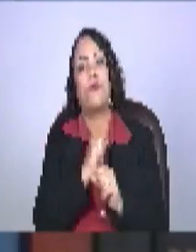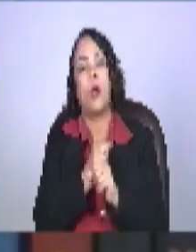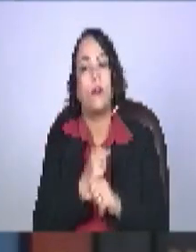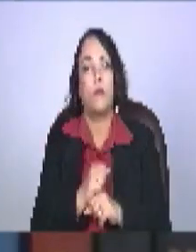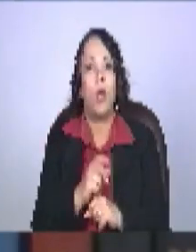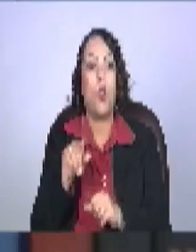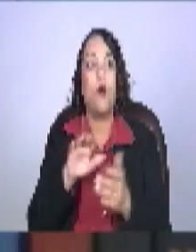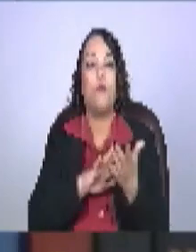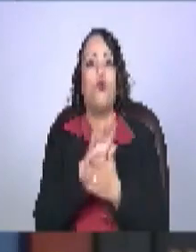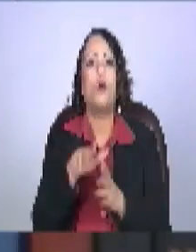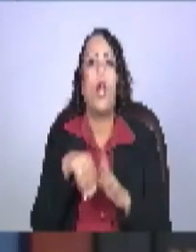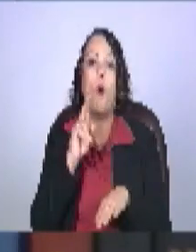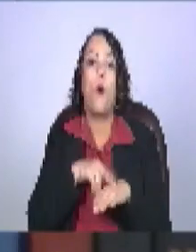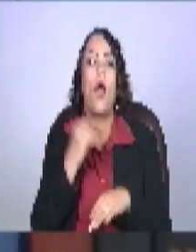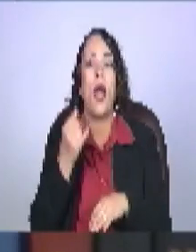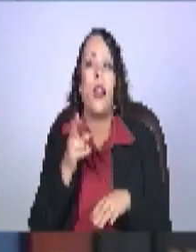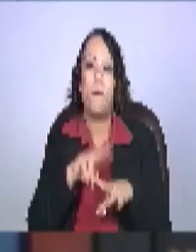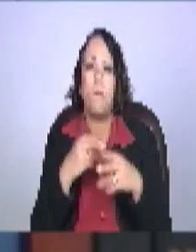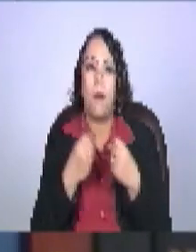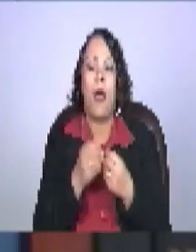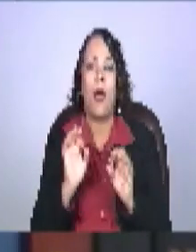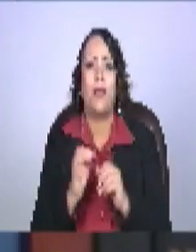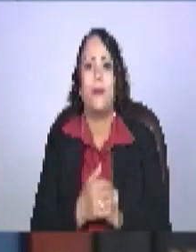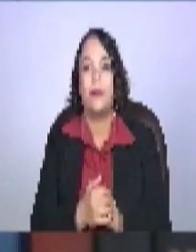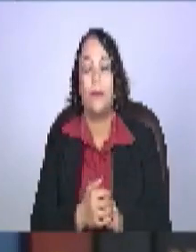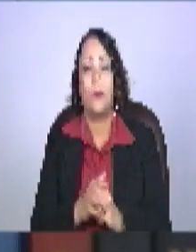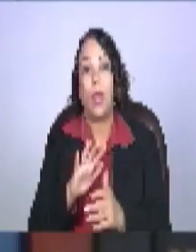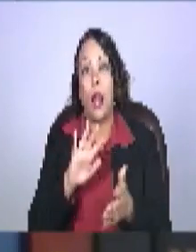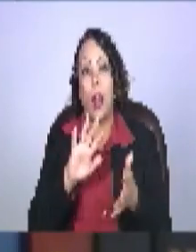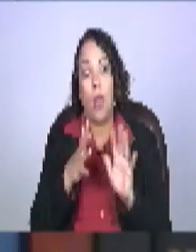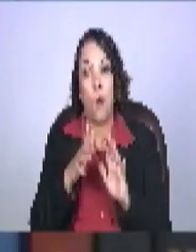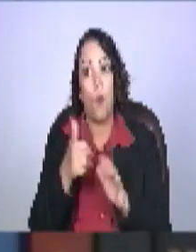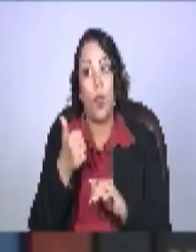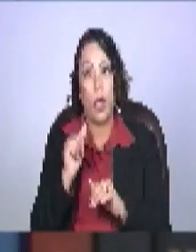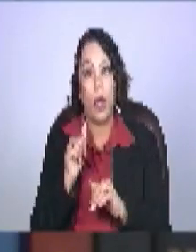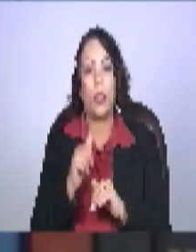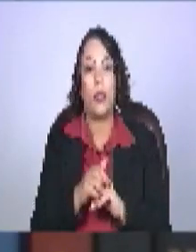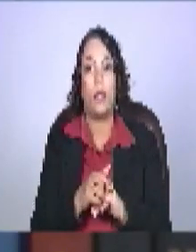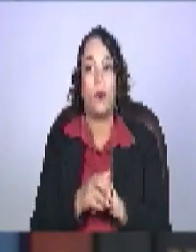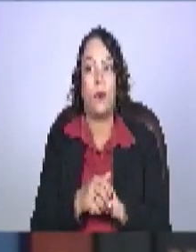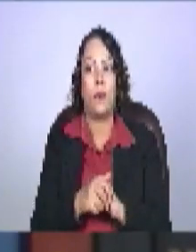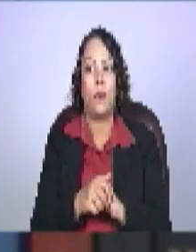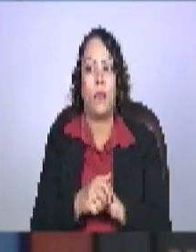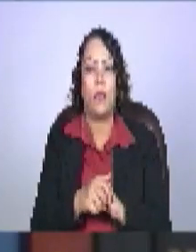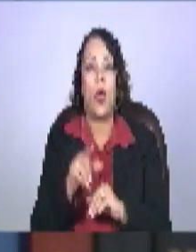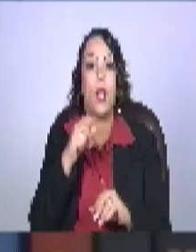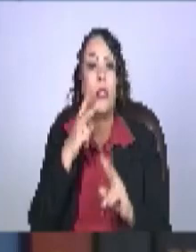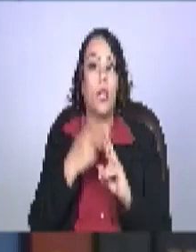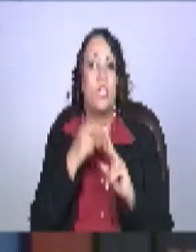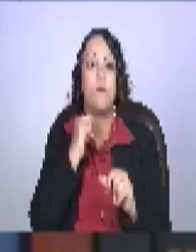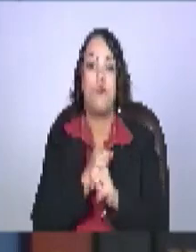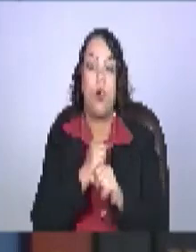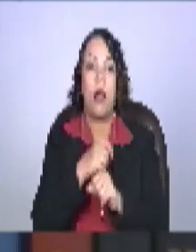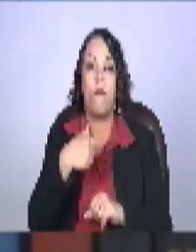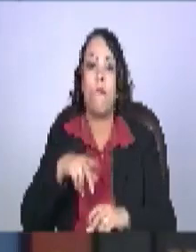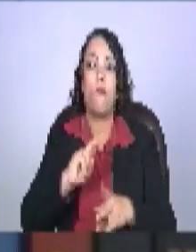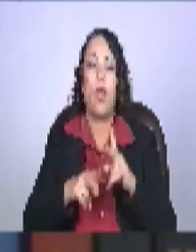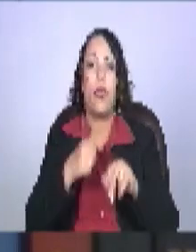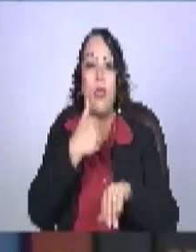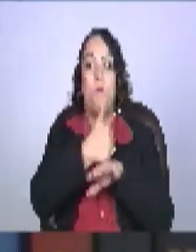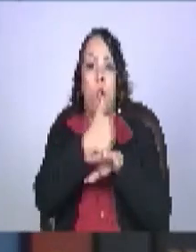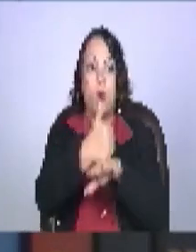دول مشكله وحل لو كان العاملون في اي مؤسسات